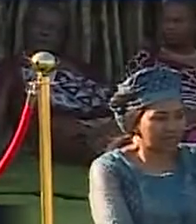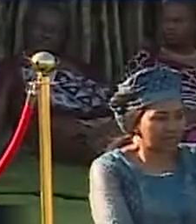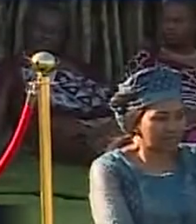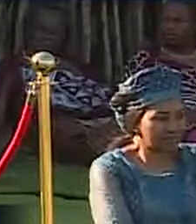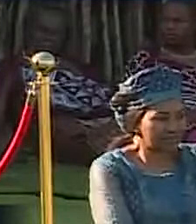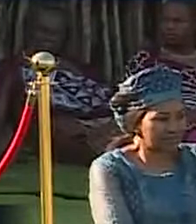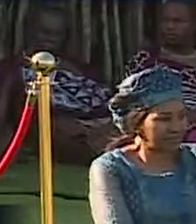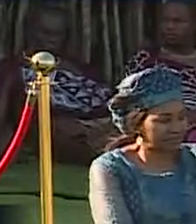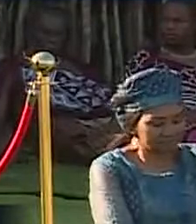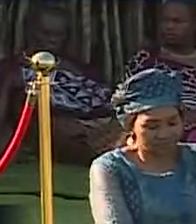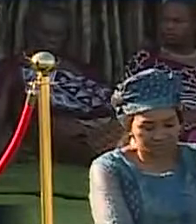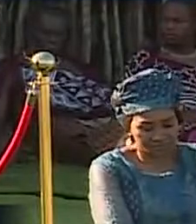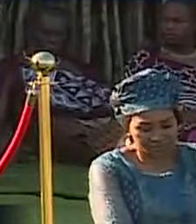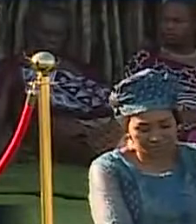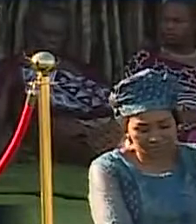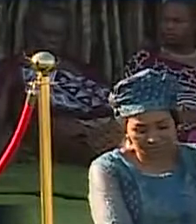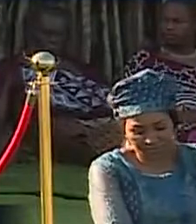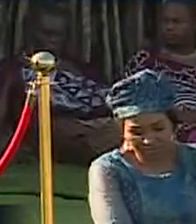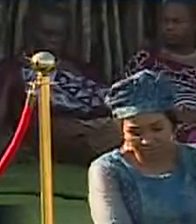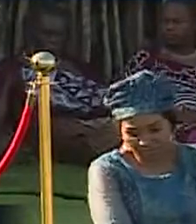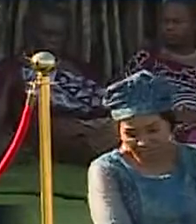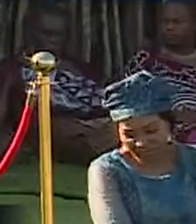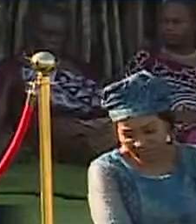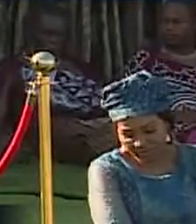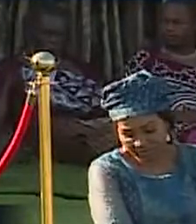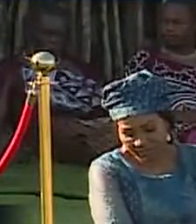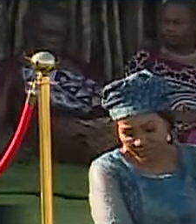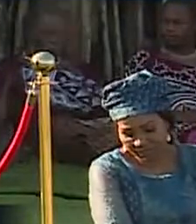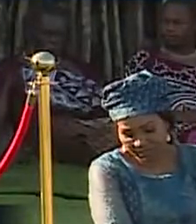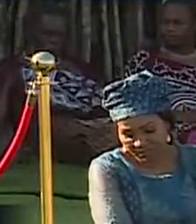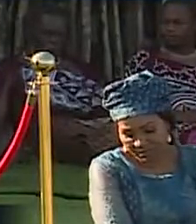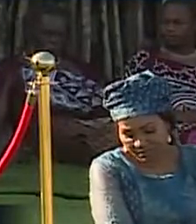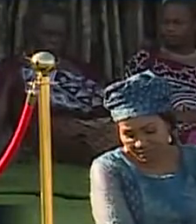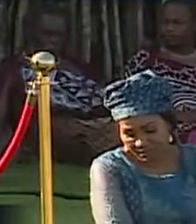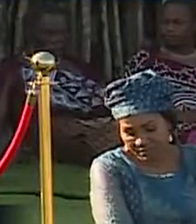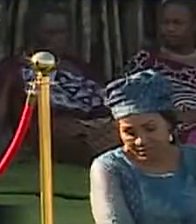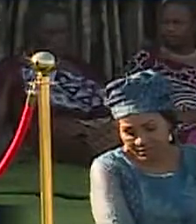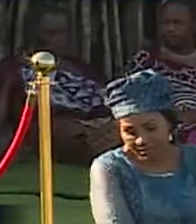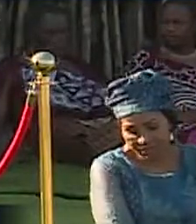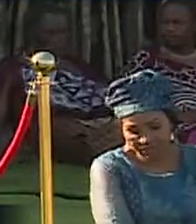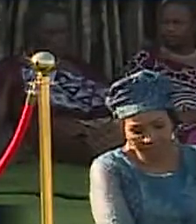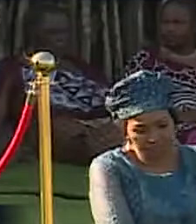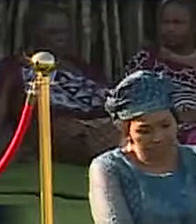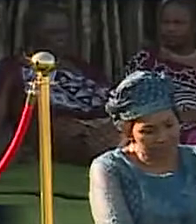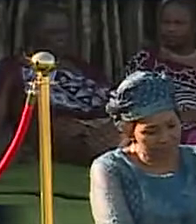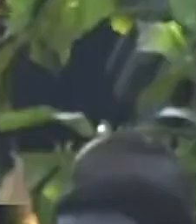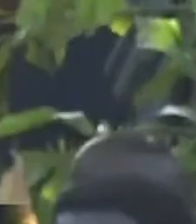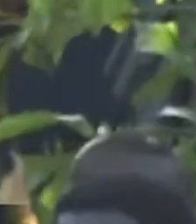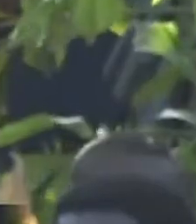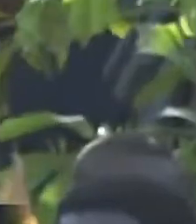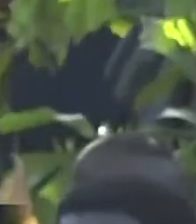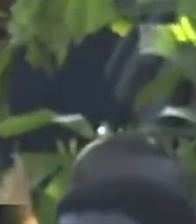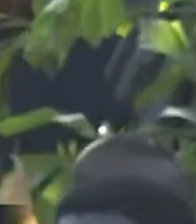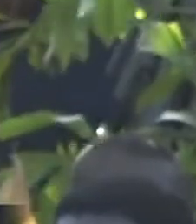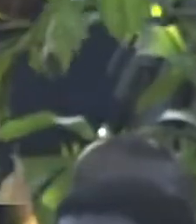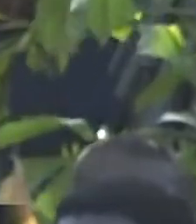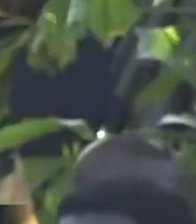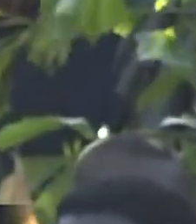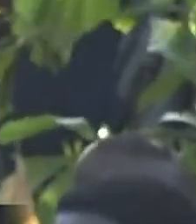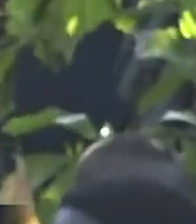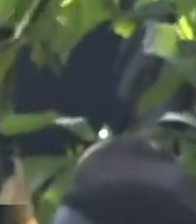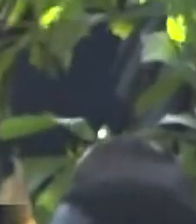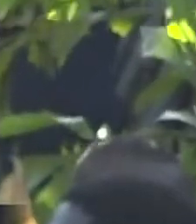ingabe vele wena uqondzisisa ukuthi iyini le monarchical democracy uyiqondza kanjani